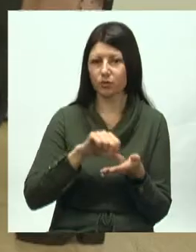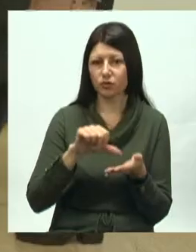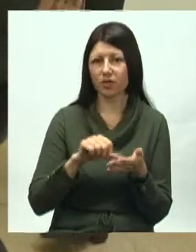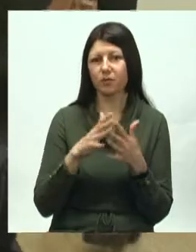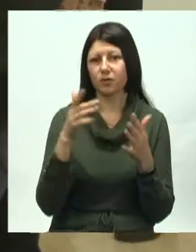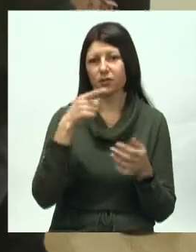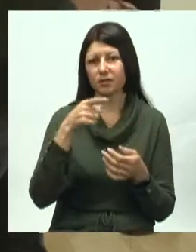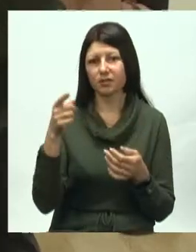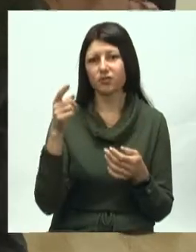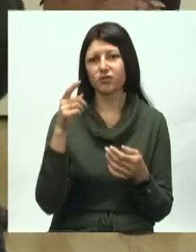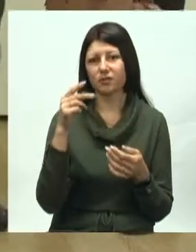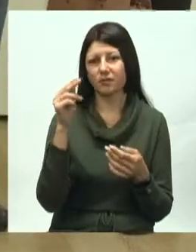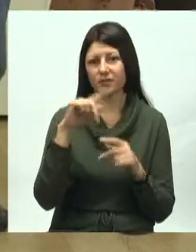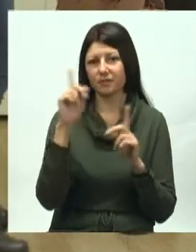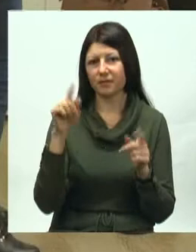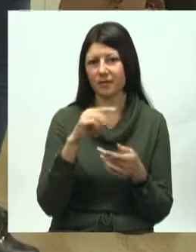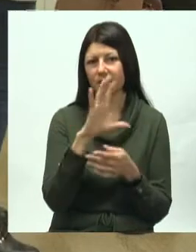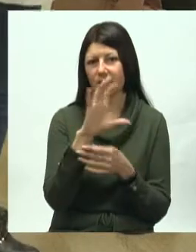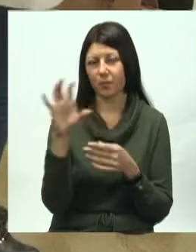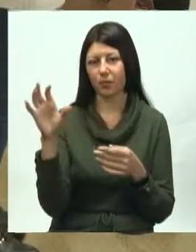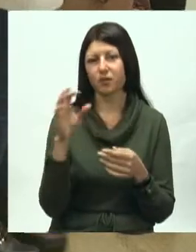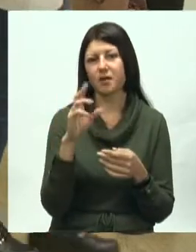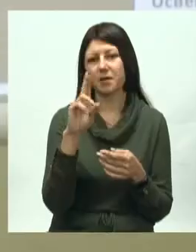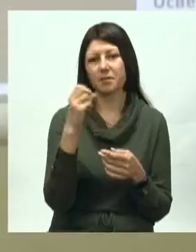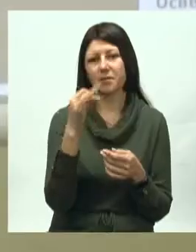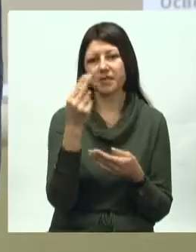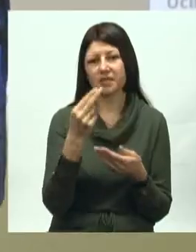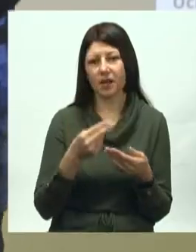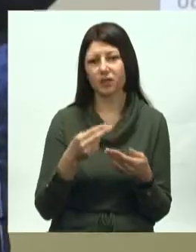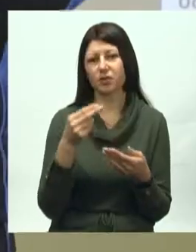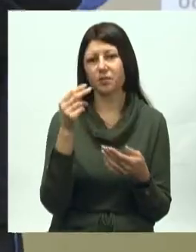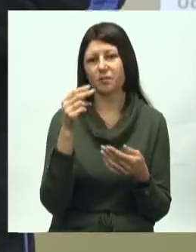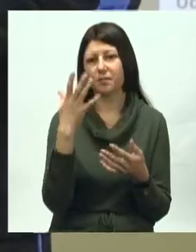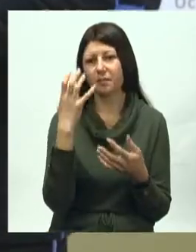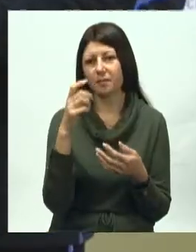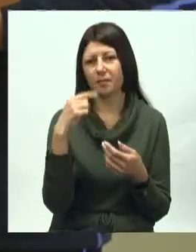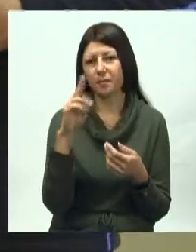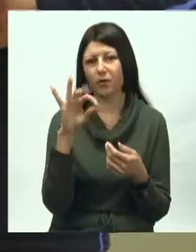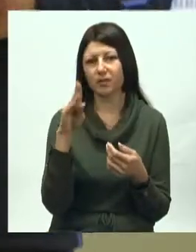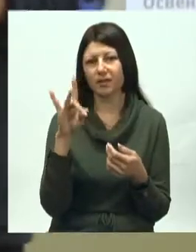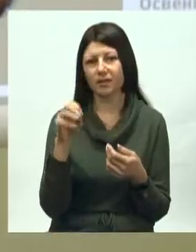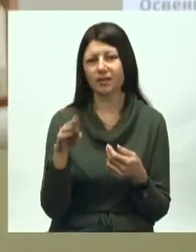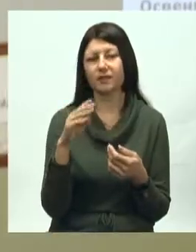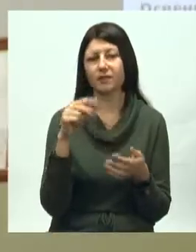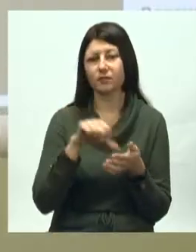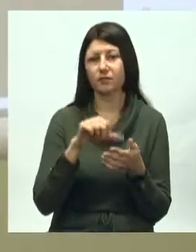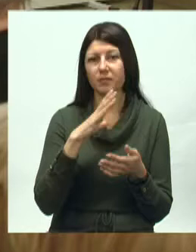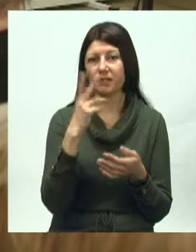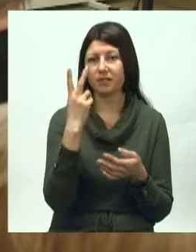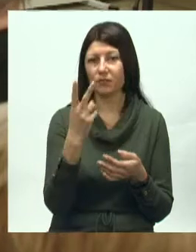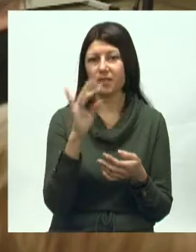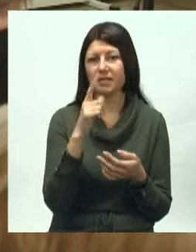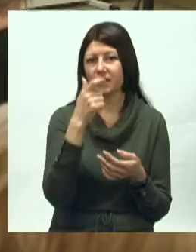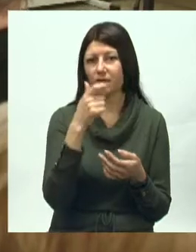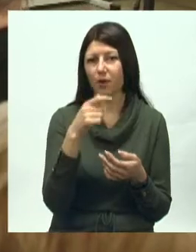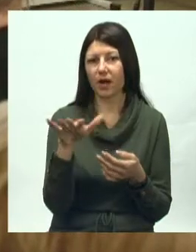3 номинации – жанровая фотография, пейзаж и портрет. Победителем сразу в двух стал фотограф из Ставропольского